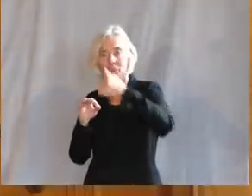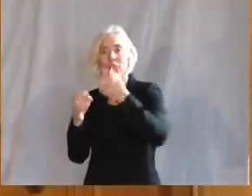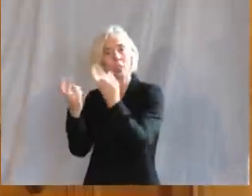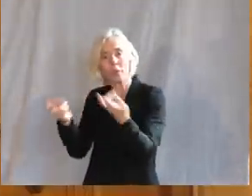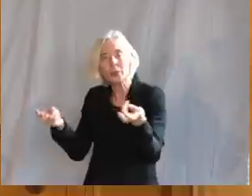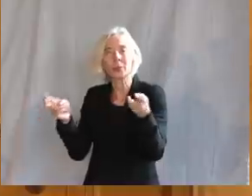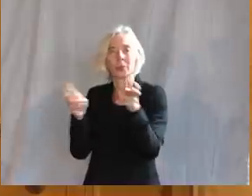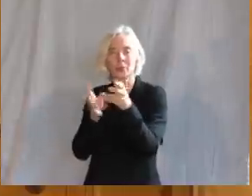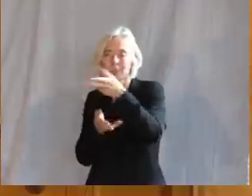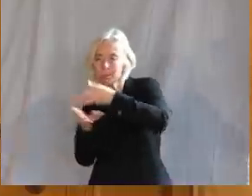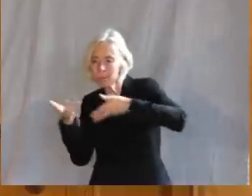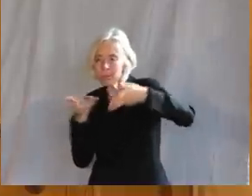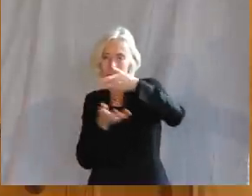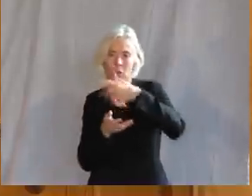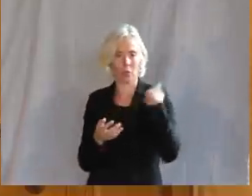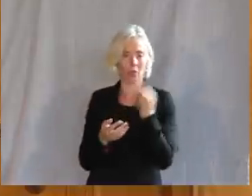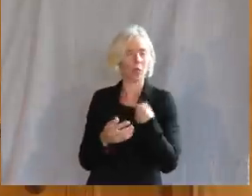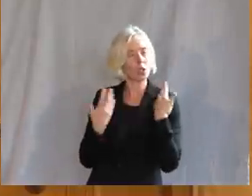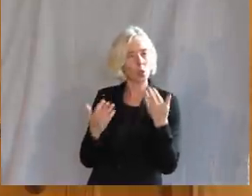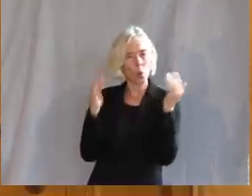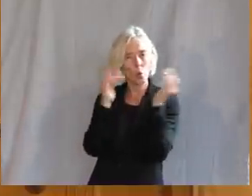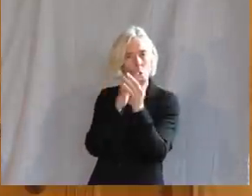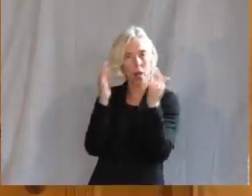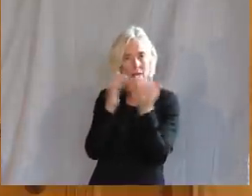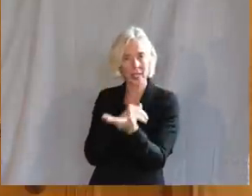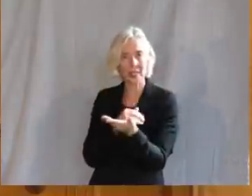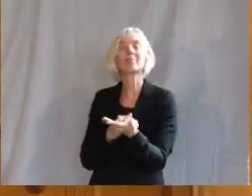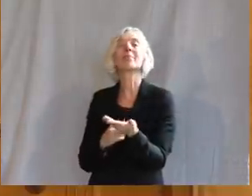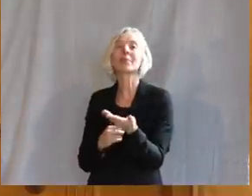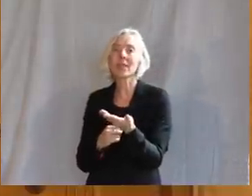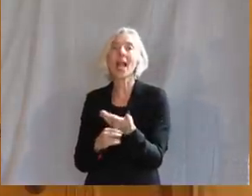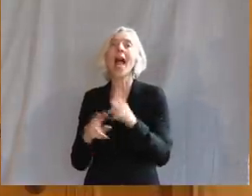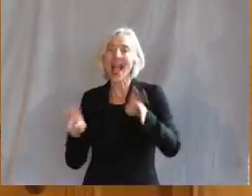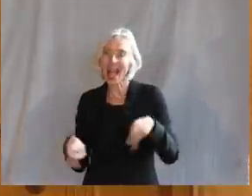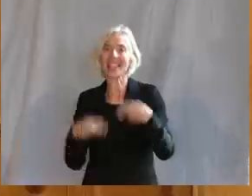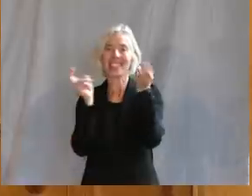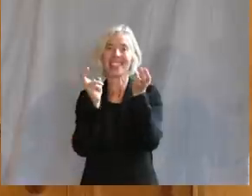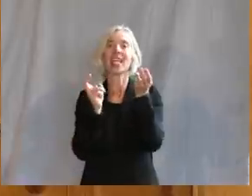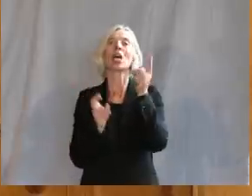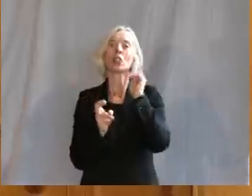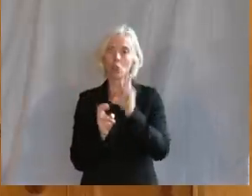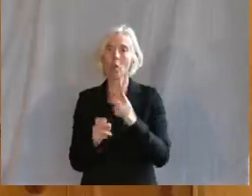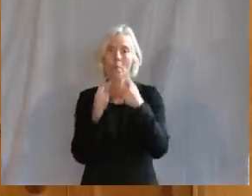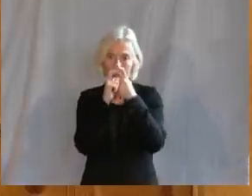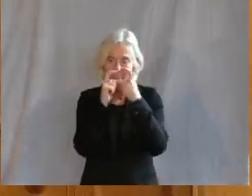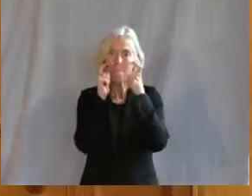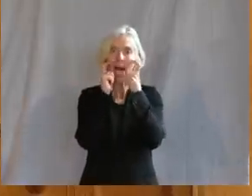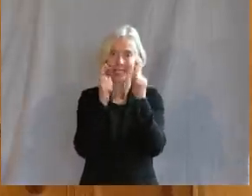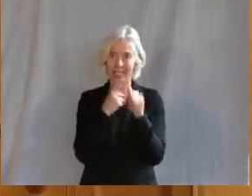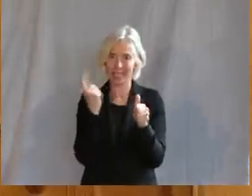uns vorgeschlagenen und umzusetzenden Maßnahmen sind die Maskenpflicht für die Erzieher und Erzieherinnen,